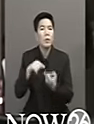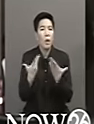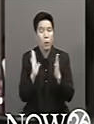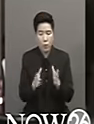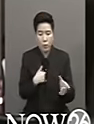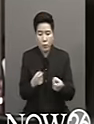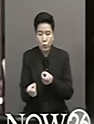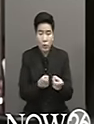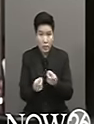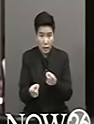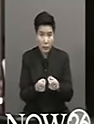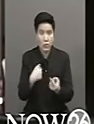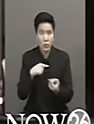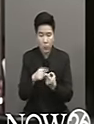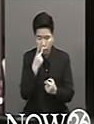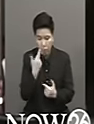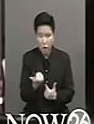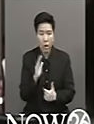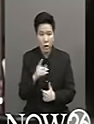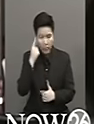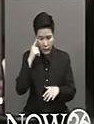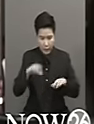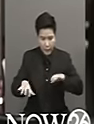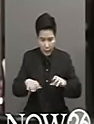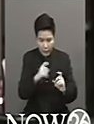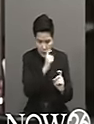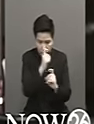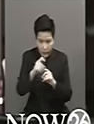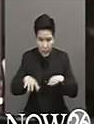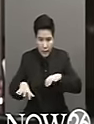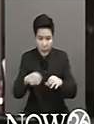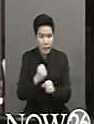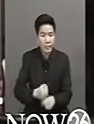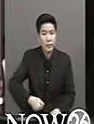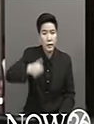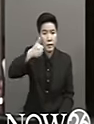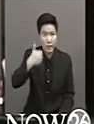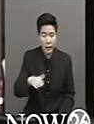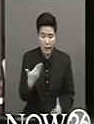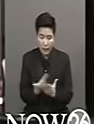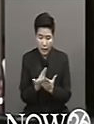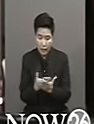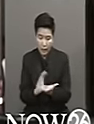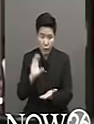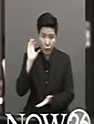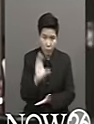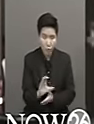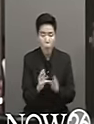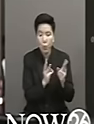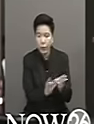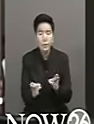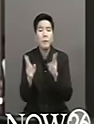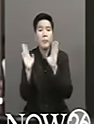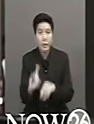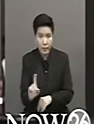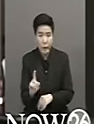ว่าผู้จัดการกองทุนเนี่ยเช่นแบดีเนี่ยสามารถที่จะบริหารความเสี่ยงตรงนี้ได้ไหมโดยวิธีการลงทุนแบบไหน